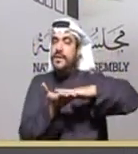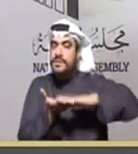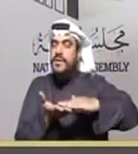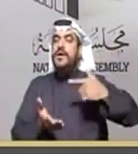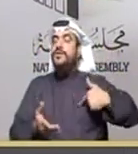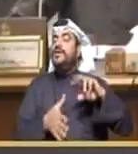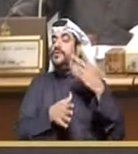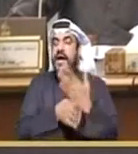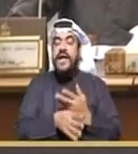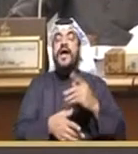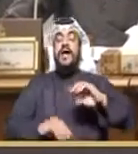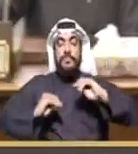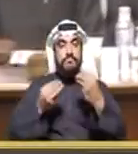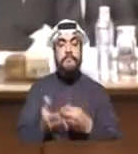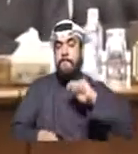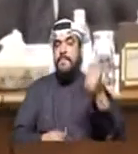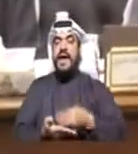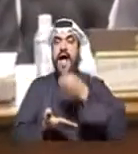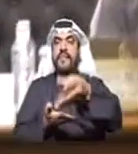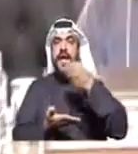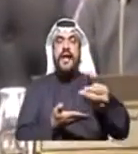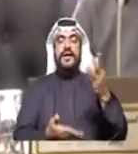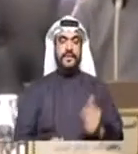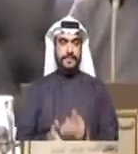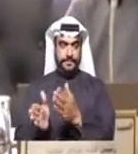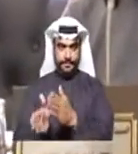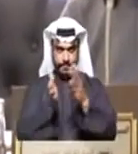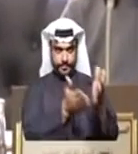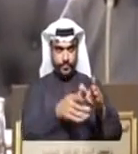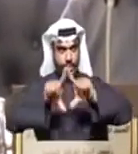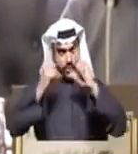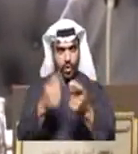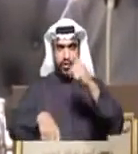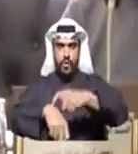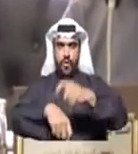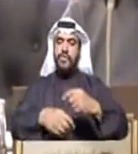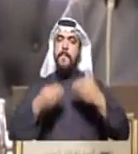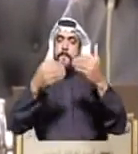لحل القضية الإسكانية. أما اللجان البرلمانية المؤقتة فسيكون للبعض منها موعدا